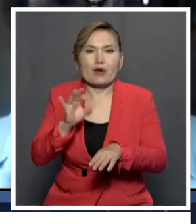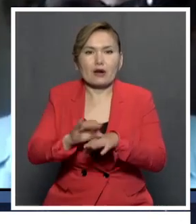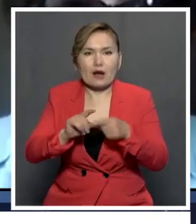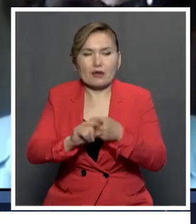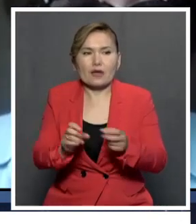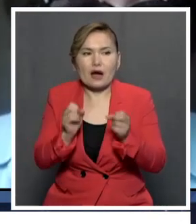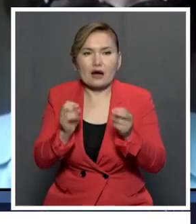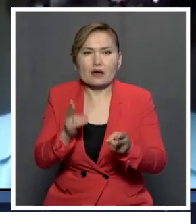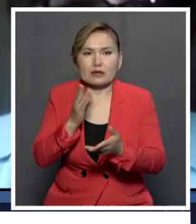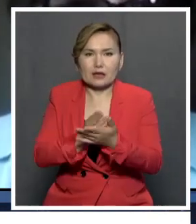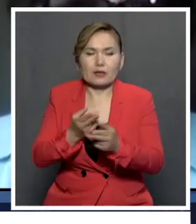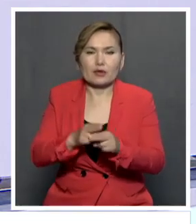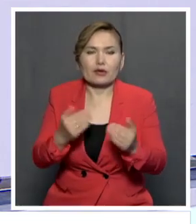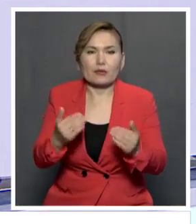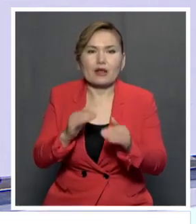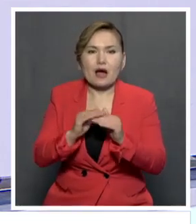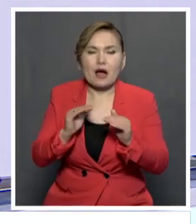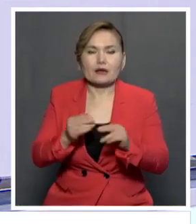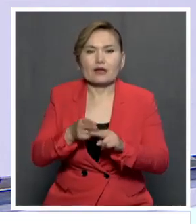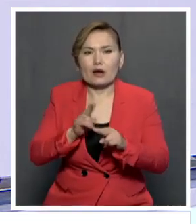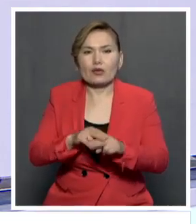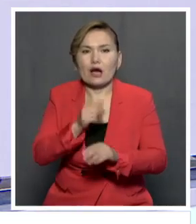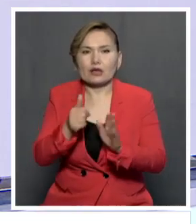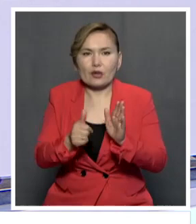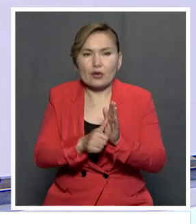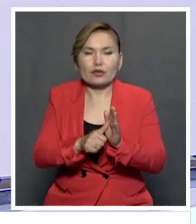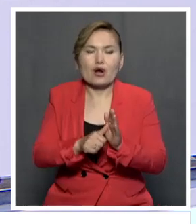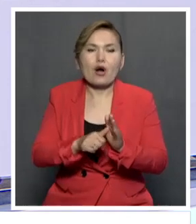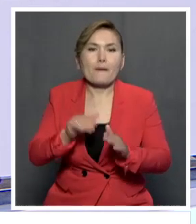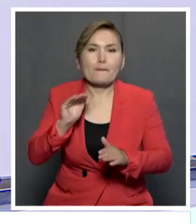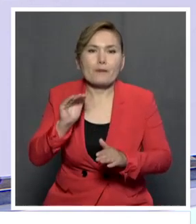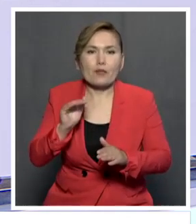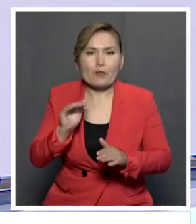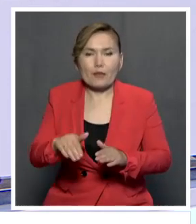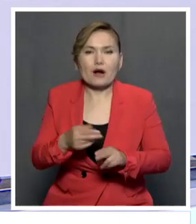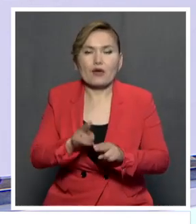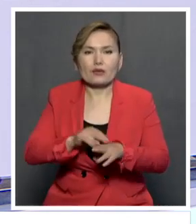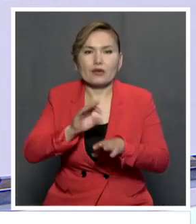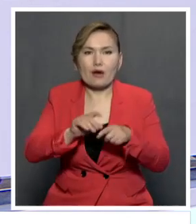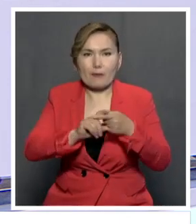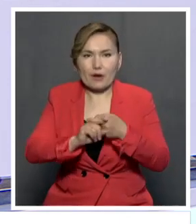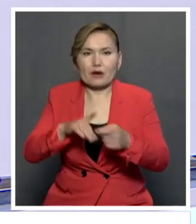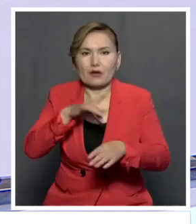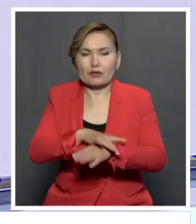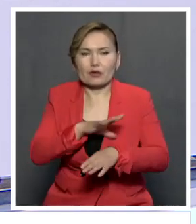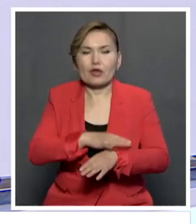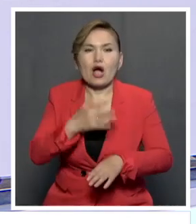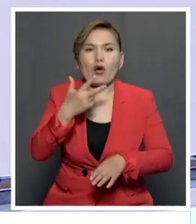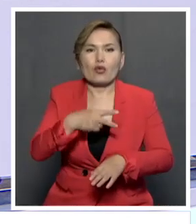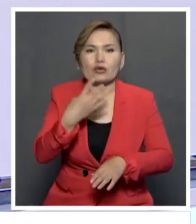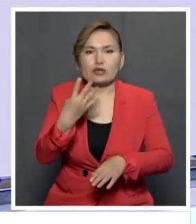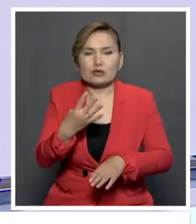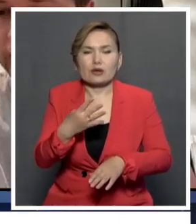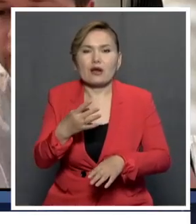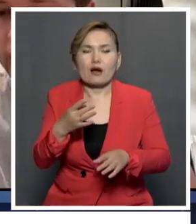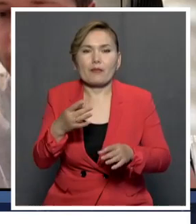жұқтыруы мүмкін екенін атап өтті. Бүгінде балалар арасында 16 мыңнан аса індет жұқтыру жағдайы тіркелген. Оның 34-ті жаңа